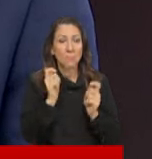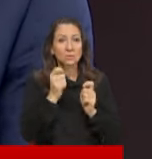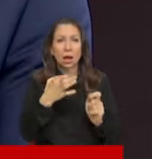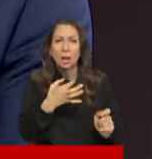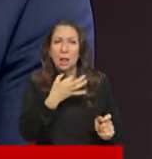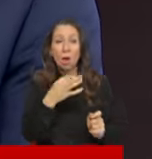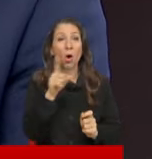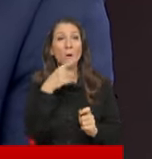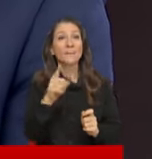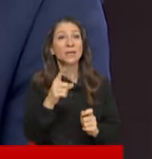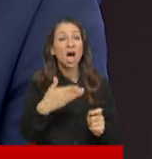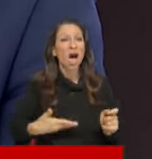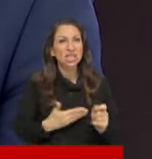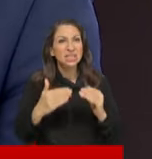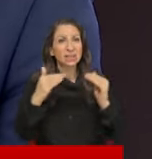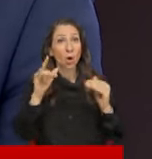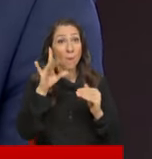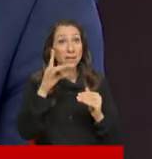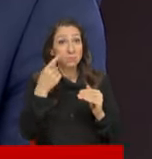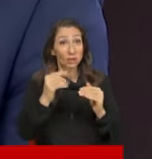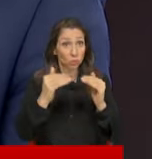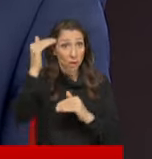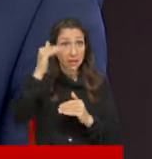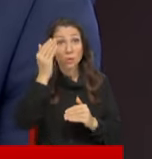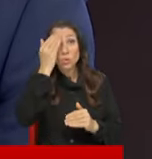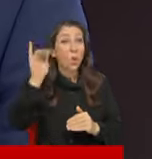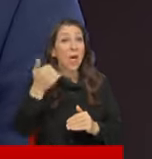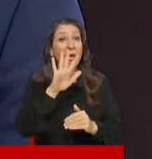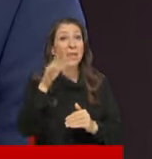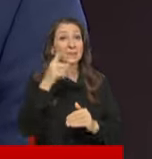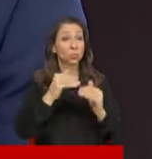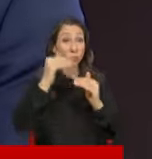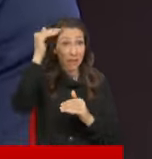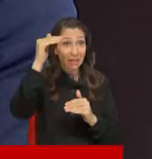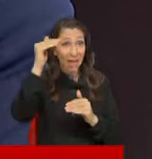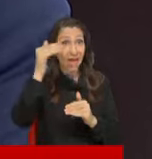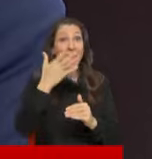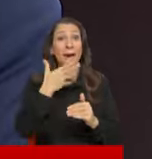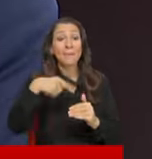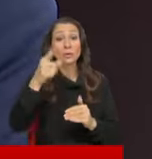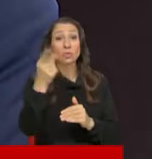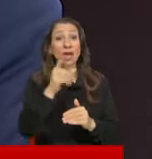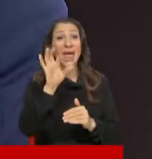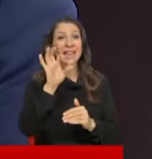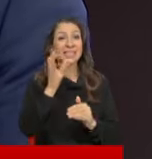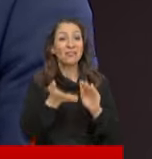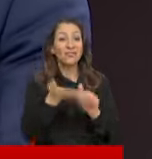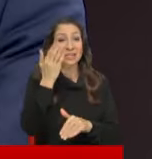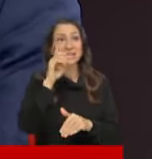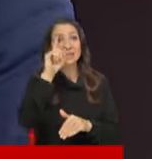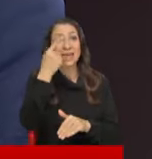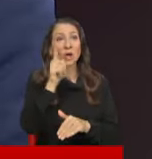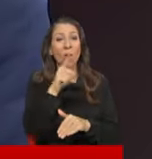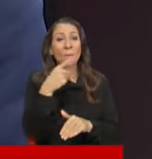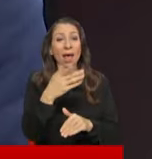kalmış 10.000 L yani açlık sınırı 15.000 liranın üzerinde yoksulluk sınırı 50.000 liranın üzerinde emeklinin ü50 isinden fazlası sadece